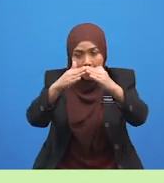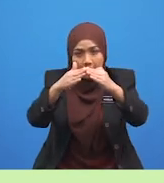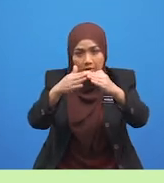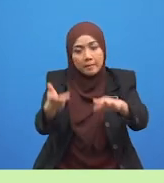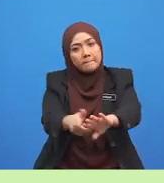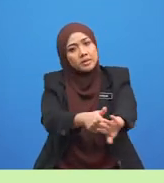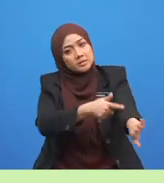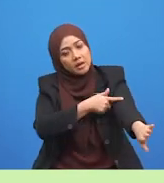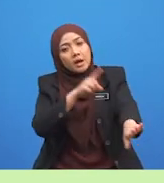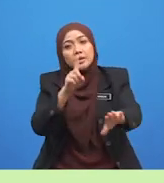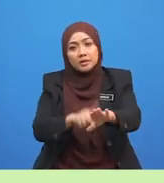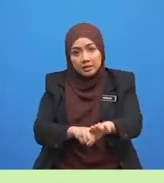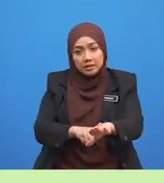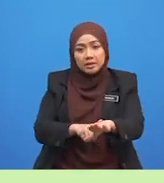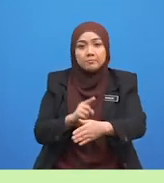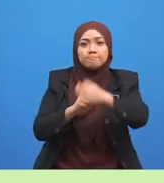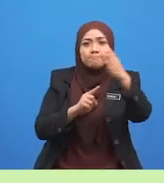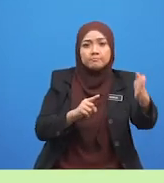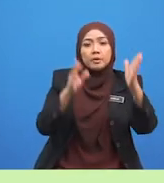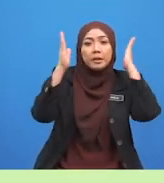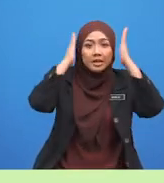yang terpanjang di semenanjung Malaysia.